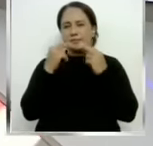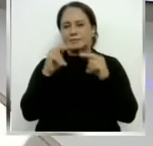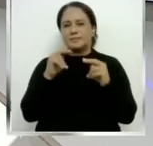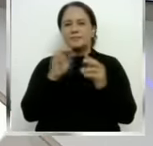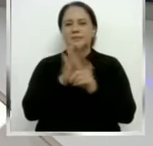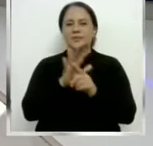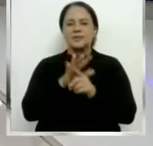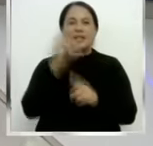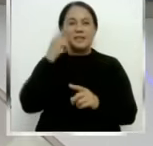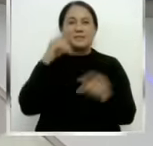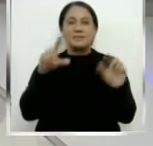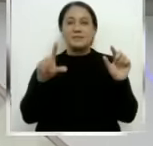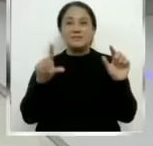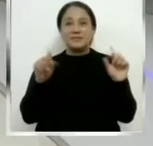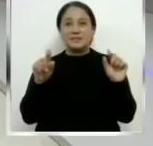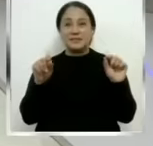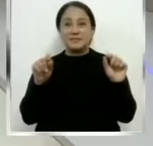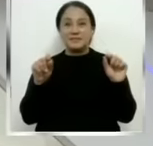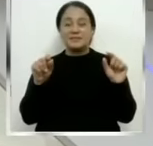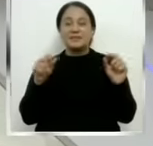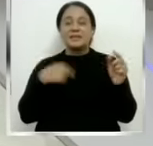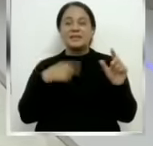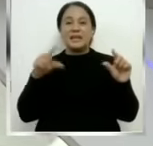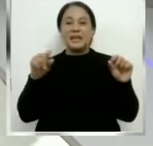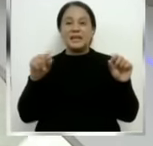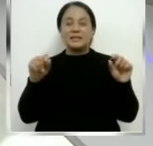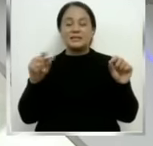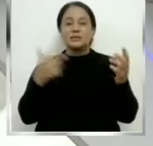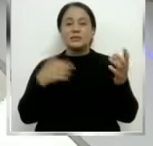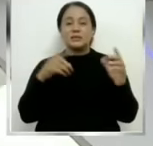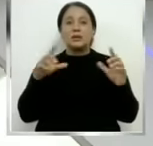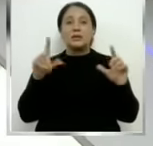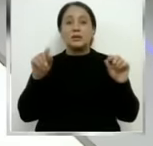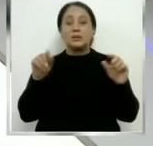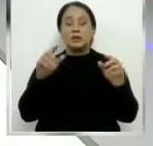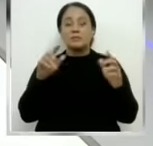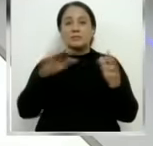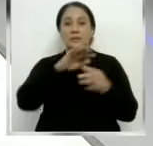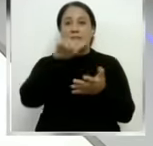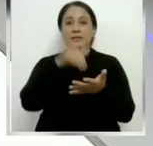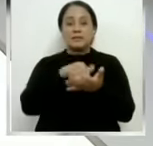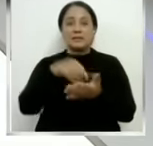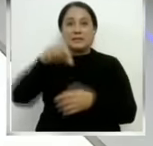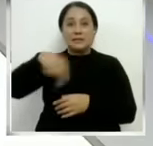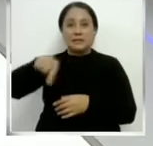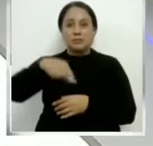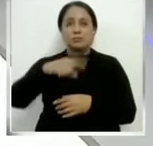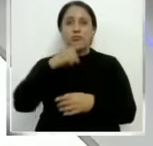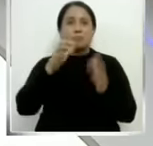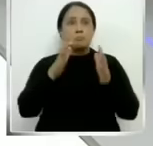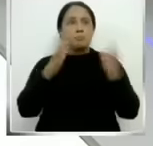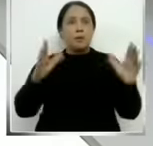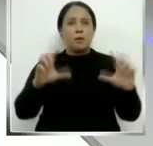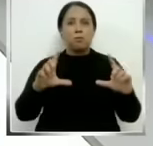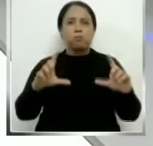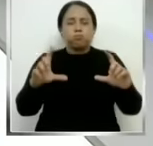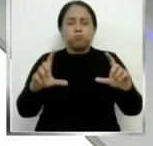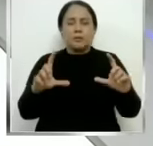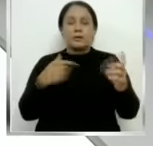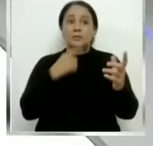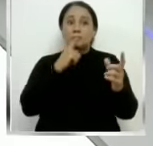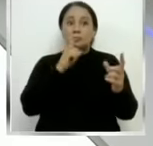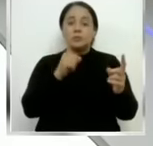tong-tong-tong-tong pakitong-kitong na alimango sa crab capital ng Quezon Province. Tunay raw na malalaki at matataba. Katunayan sa kanilang taunang